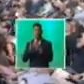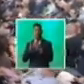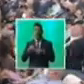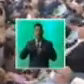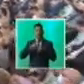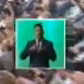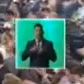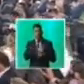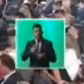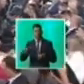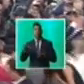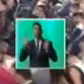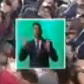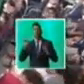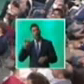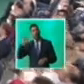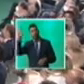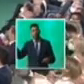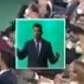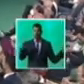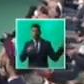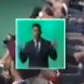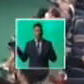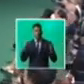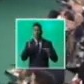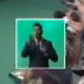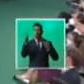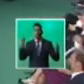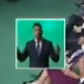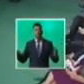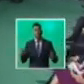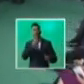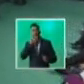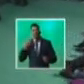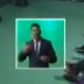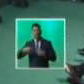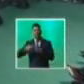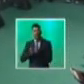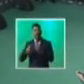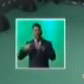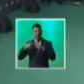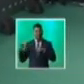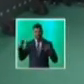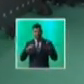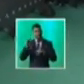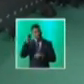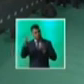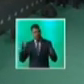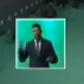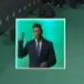κάθε περίπτωση η δημοκρατία γι' αυτό υπάρχει. Θα δούμε ο λαός τι θα αποφασίσει. Καλά, και προφανώς. Αν θα. Ναι.